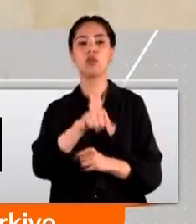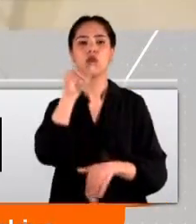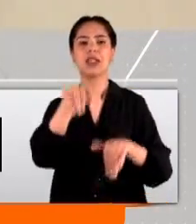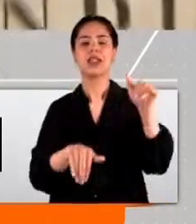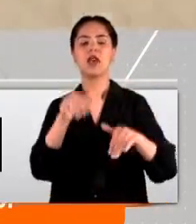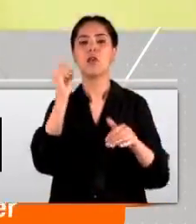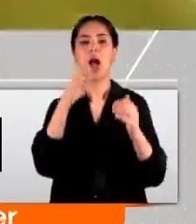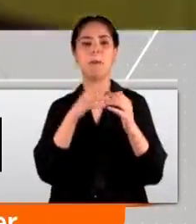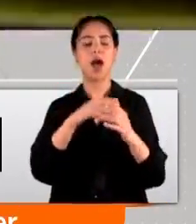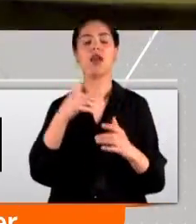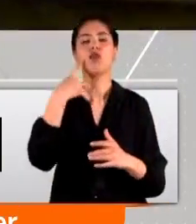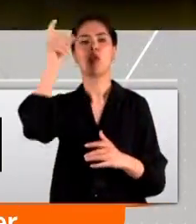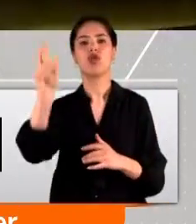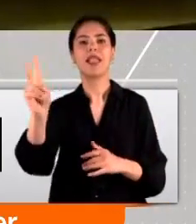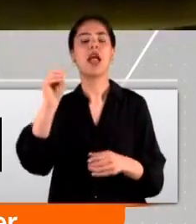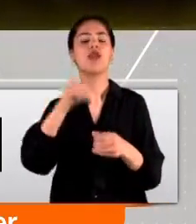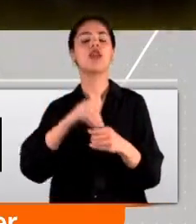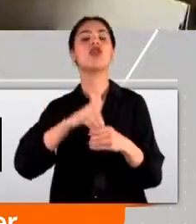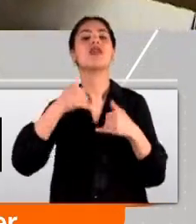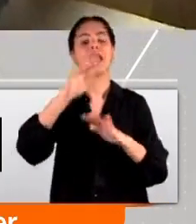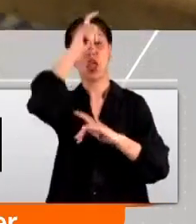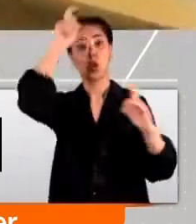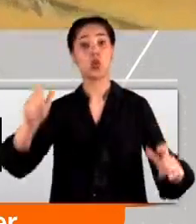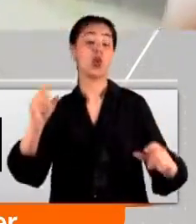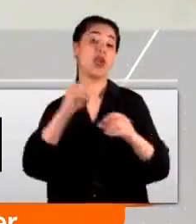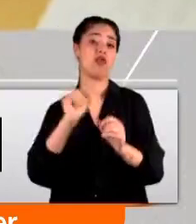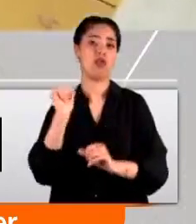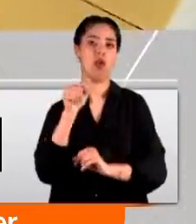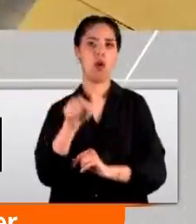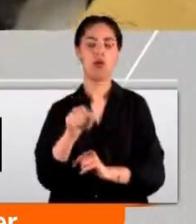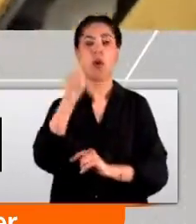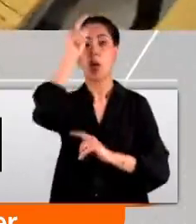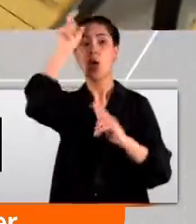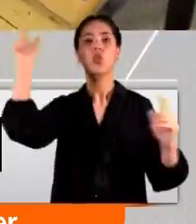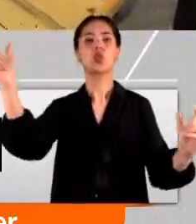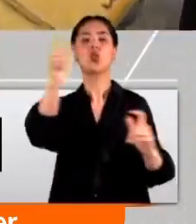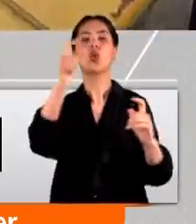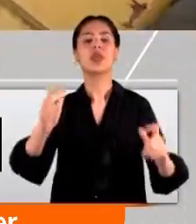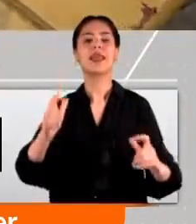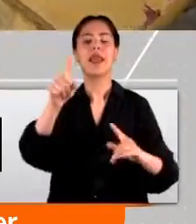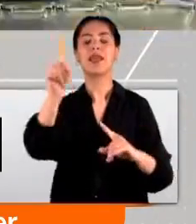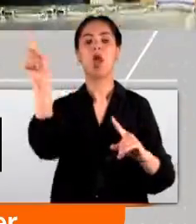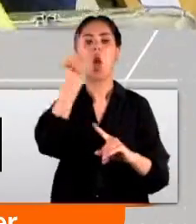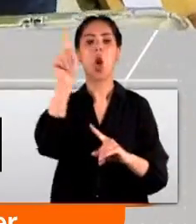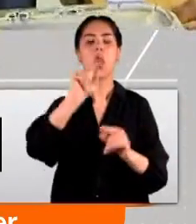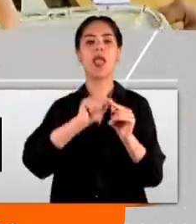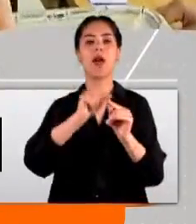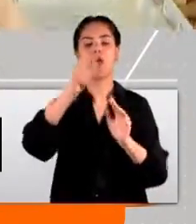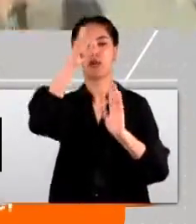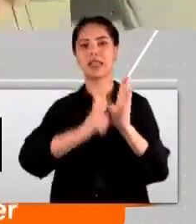değil, Türkiye için önemlidir. Türkiye'nin dünyanın en büyük 10 ekonomisi arasına